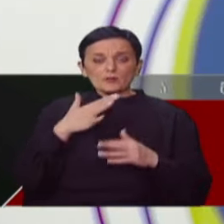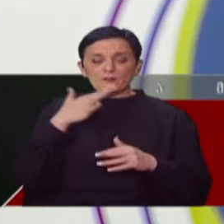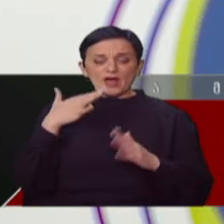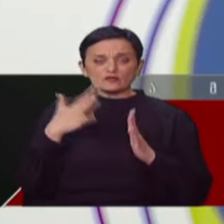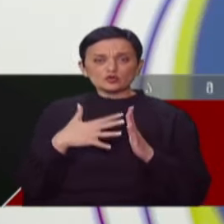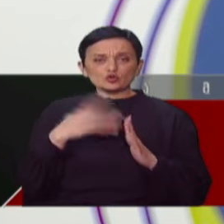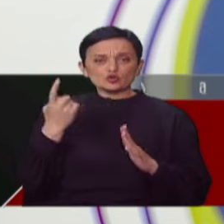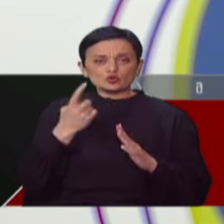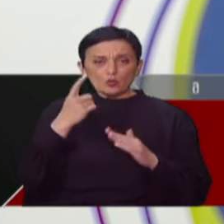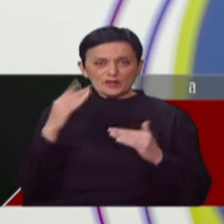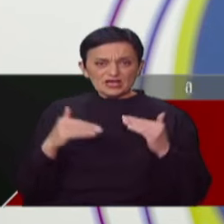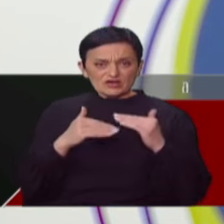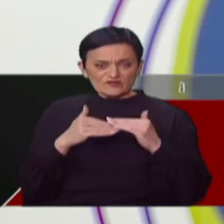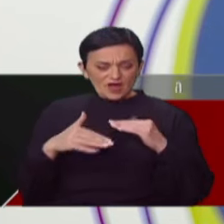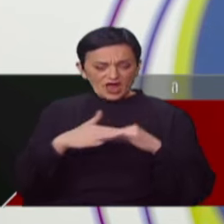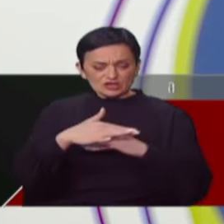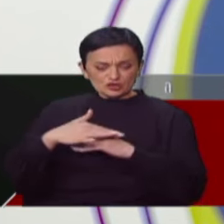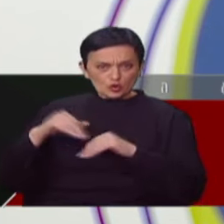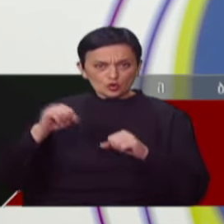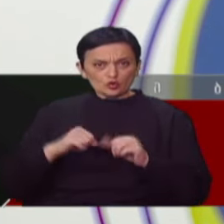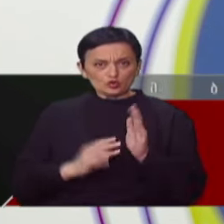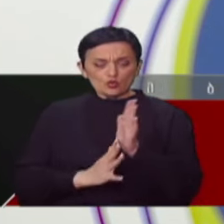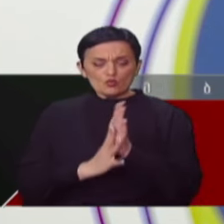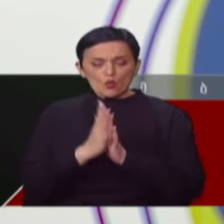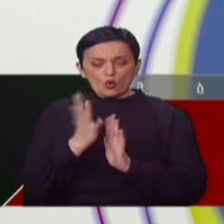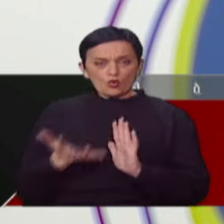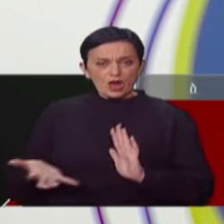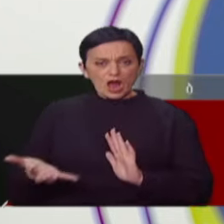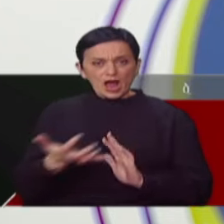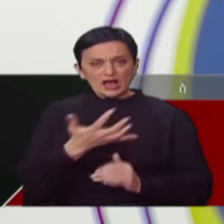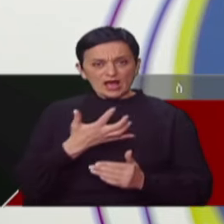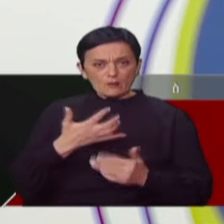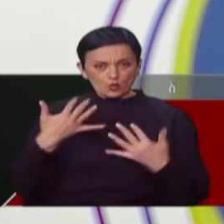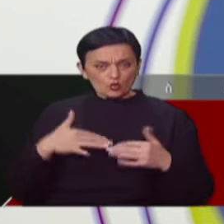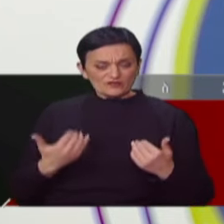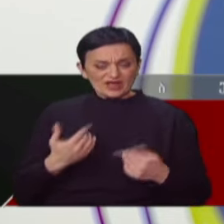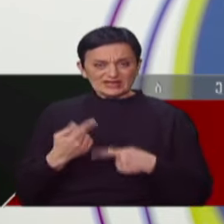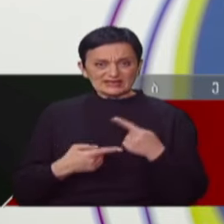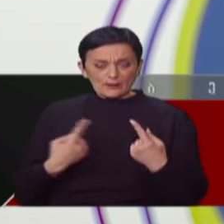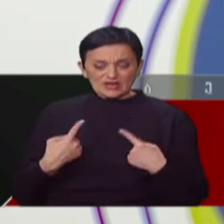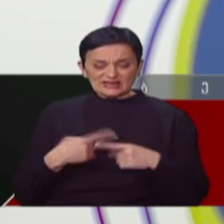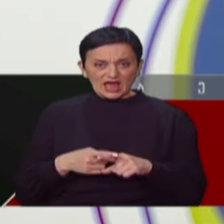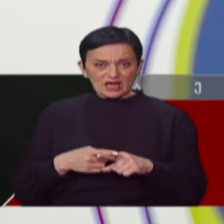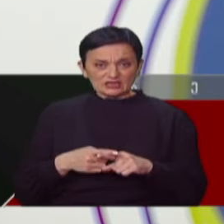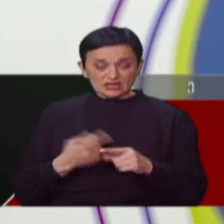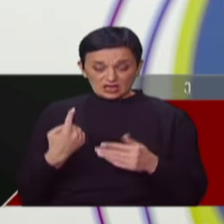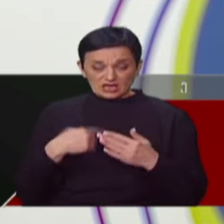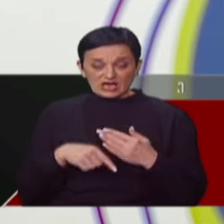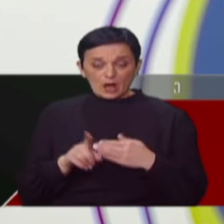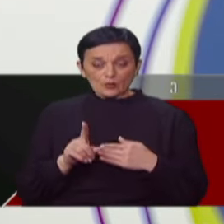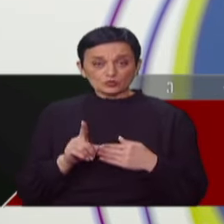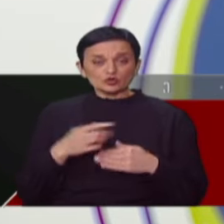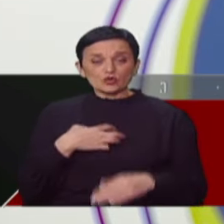მეურნეობის ქვესექტორი არის რომელშიც უკვე შეიძლება მოსავლის აღება მოხდეს უკვე თანამედროვე ტექნიკით აქედან